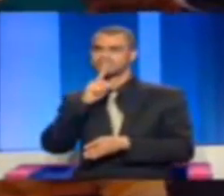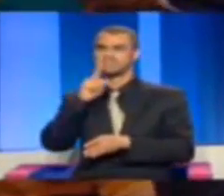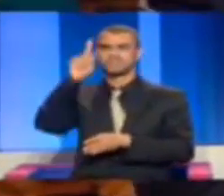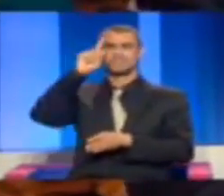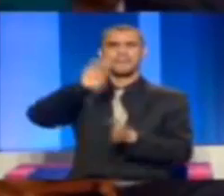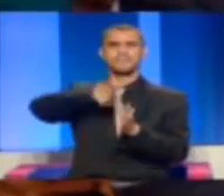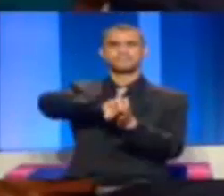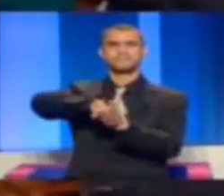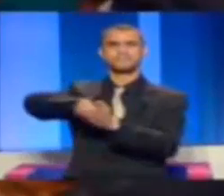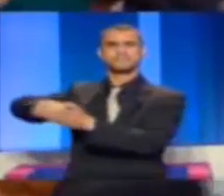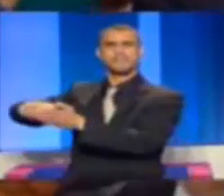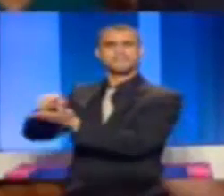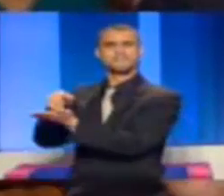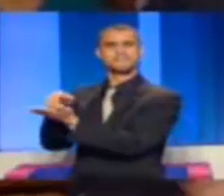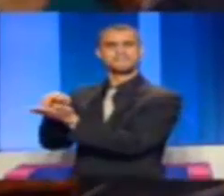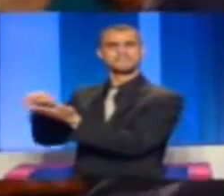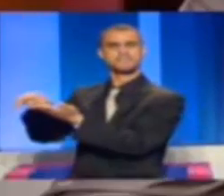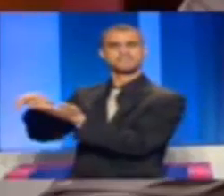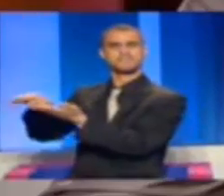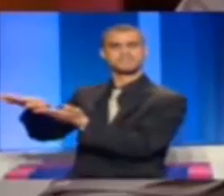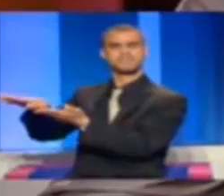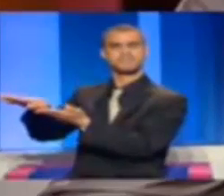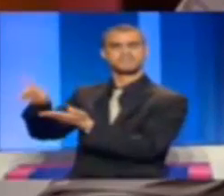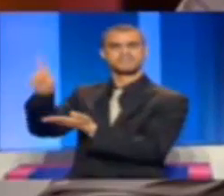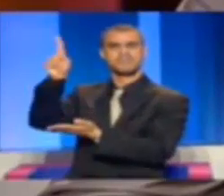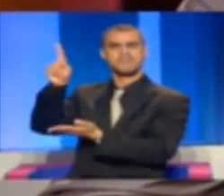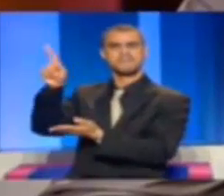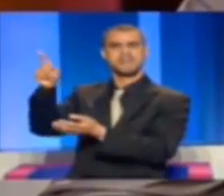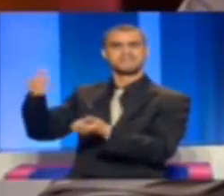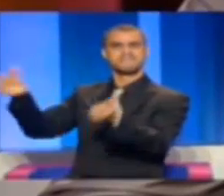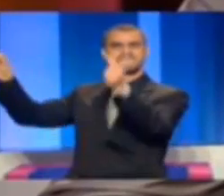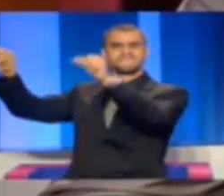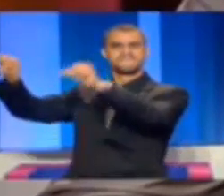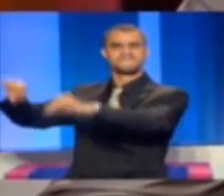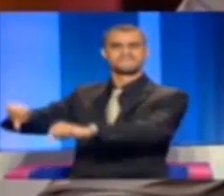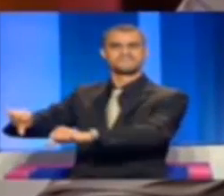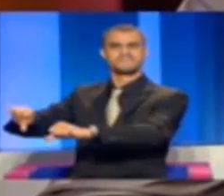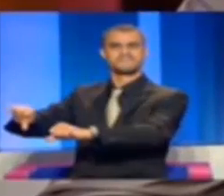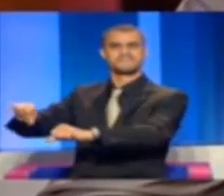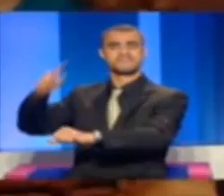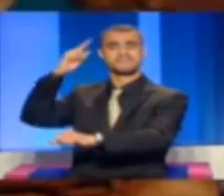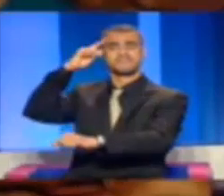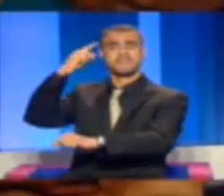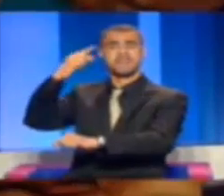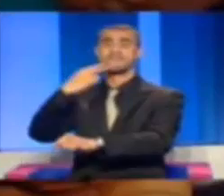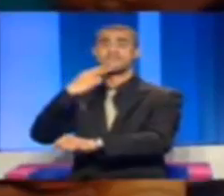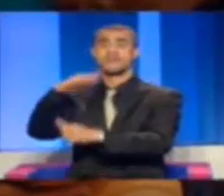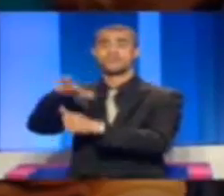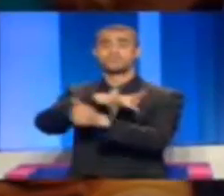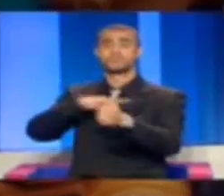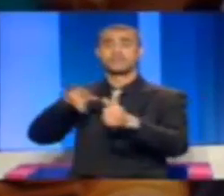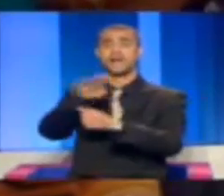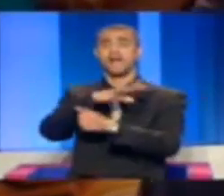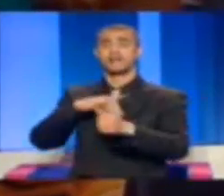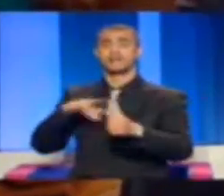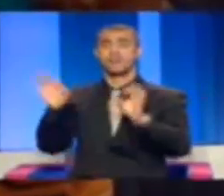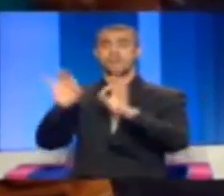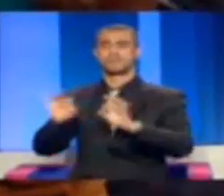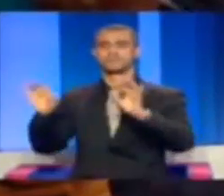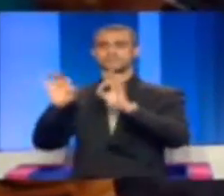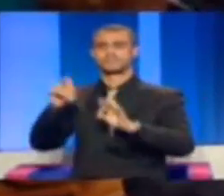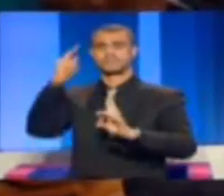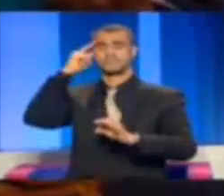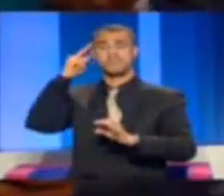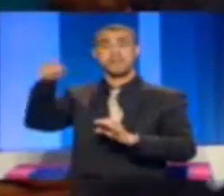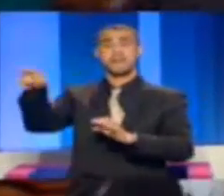تنحطوه في واحد الخانة ديال انتهاء الصلاحية، أنه ما تسوى والو، أنه ما غيفيدش المجتمع، بل الخطير من الأمر تربطوا بهذه الوضعية